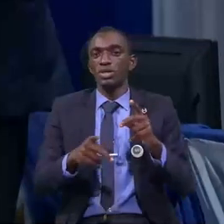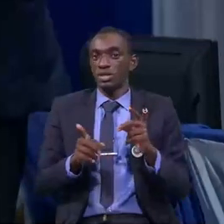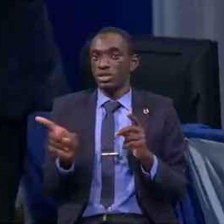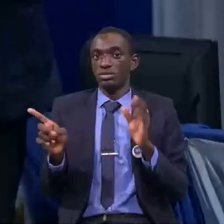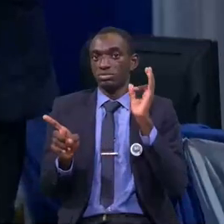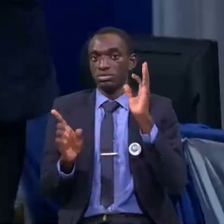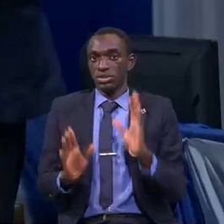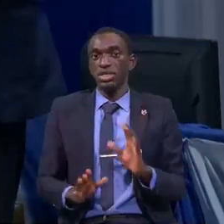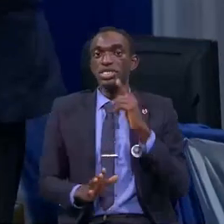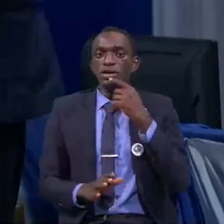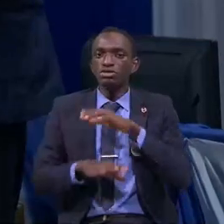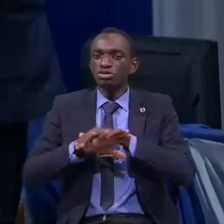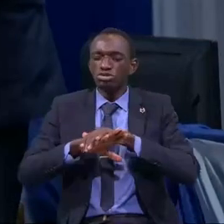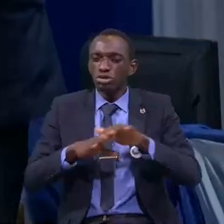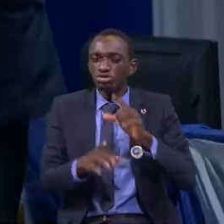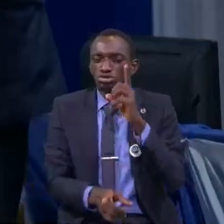un spectateur.